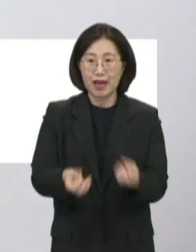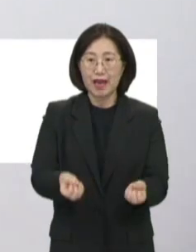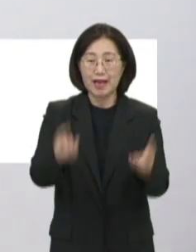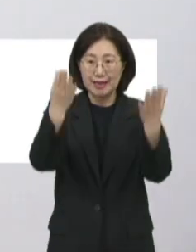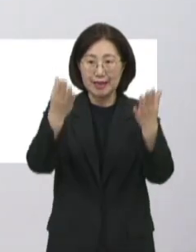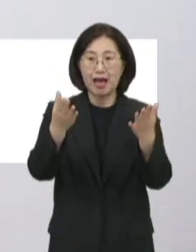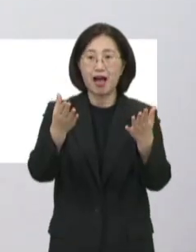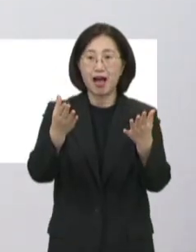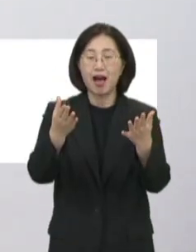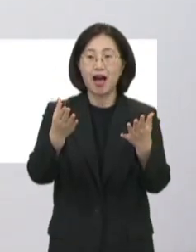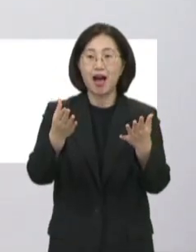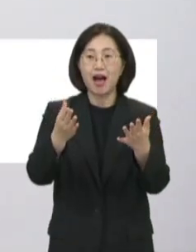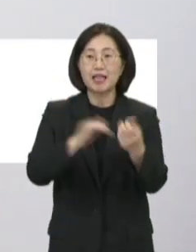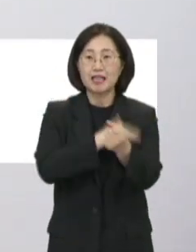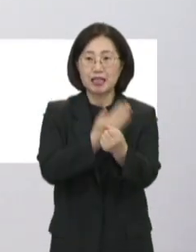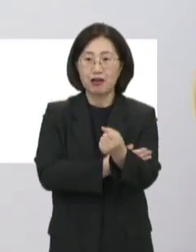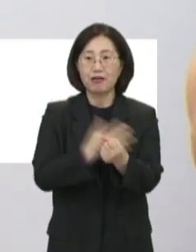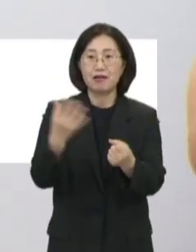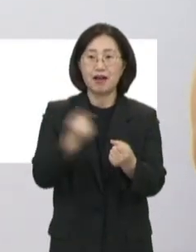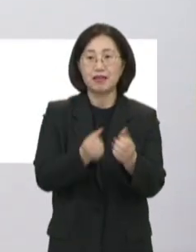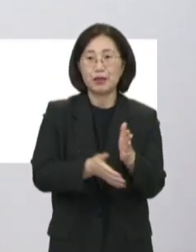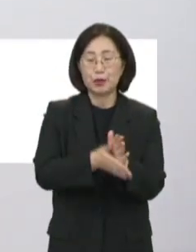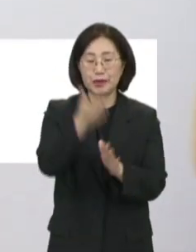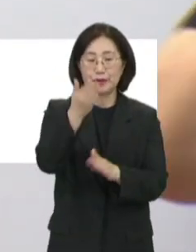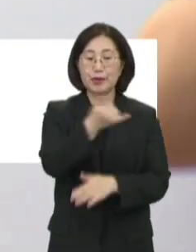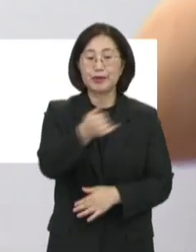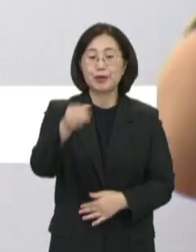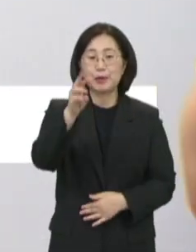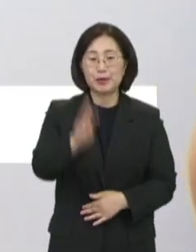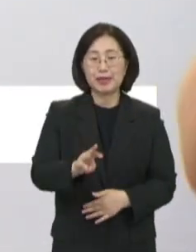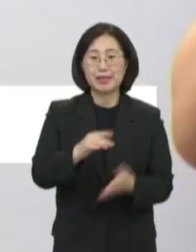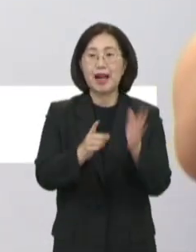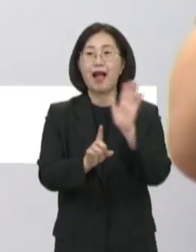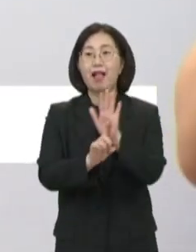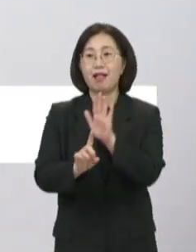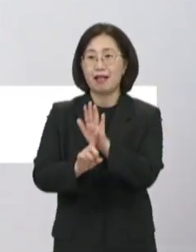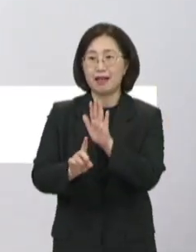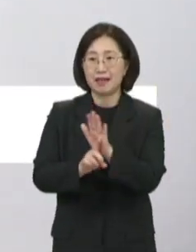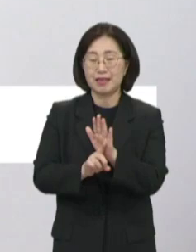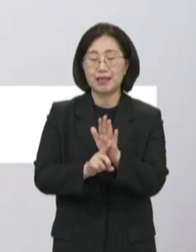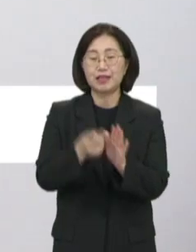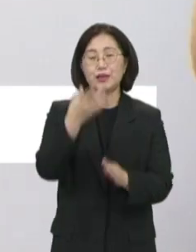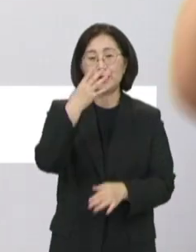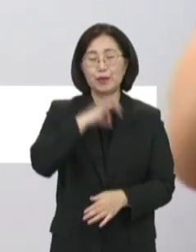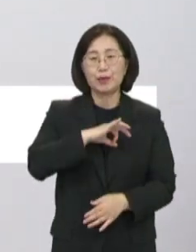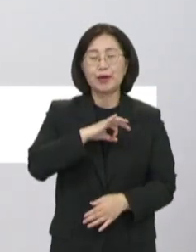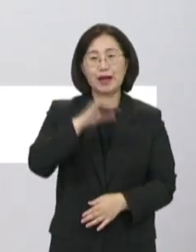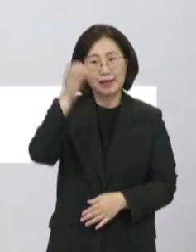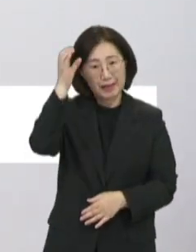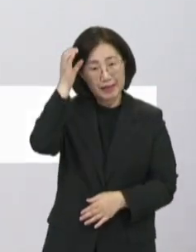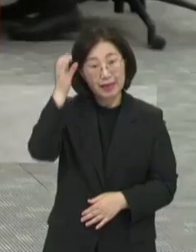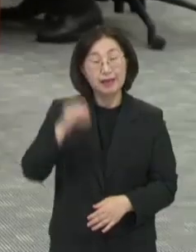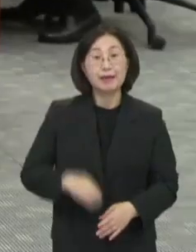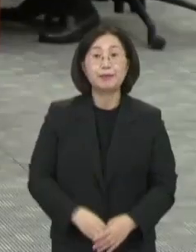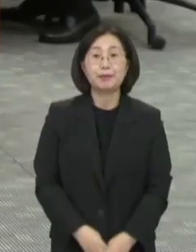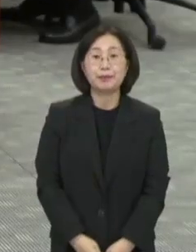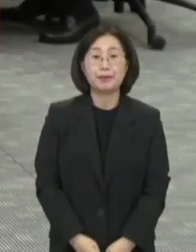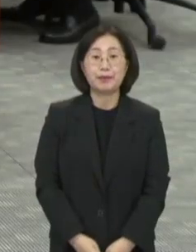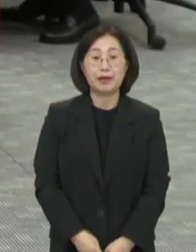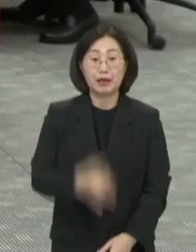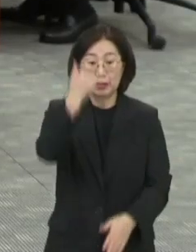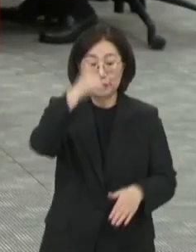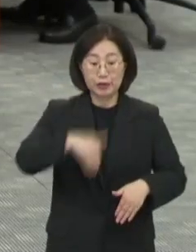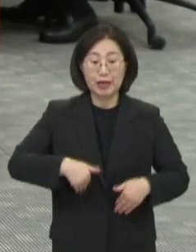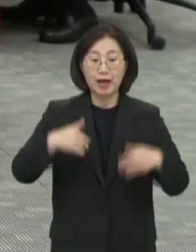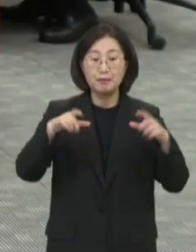역량을 가진 도시로서 세종시를 알리는 도시 브랜딩 효과가 있을 것으로 기대하고 있습니다.